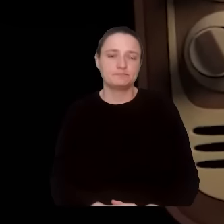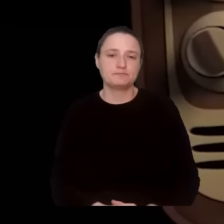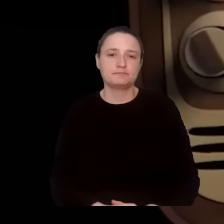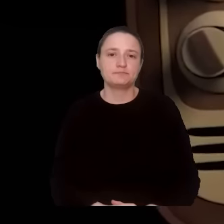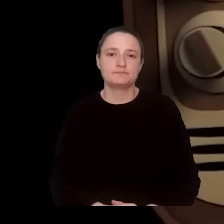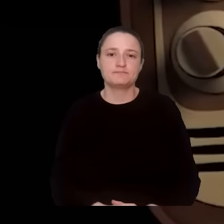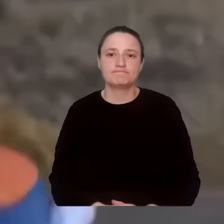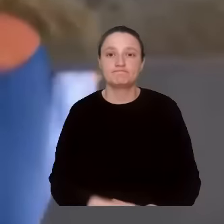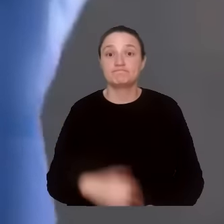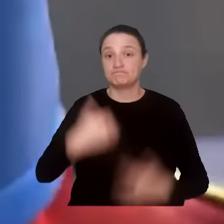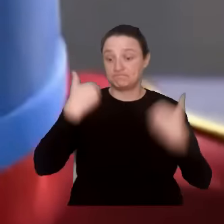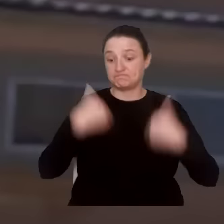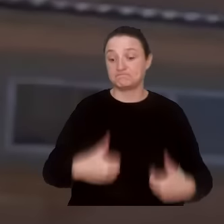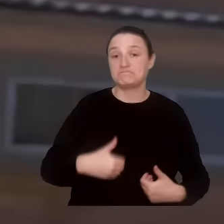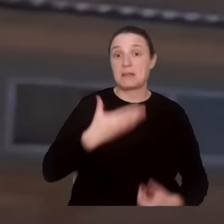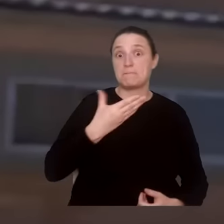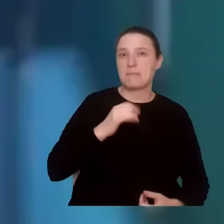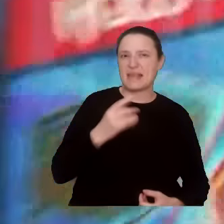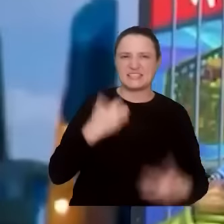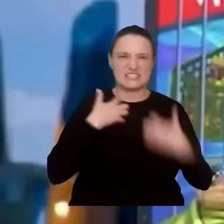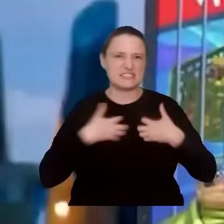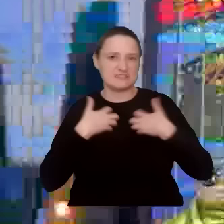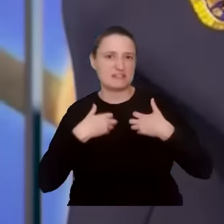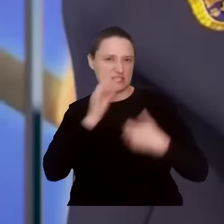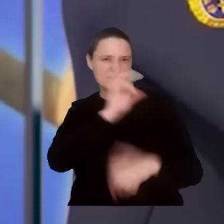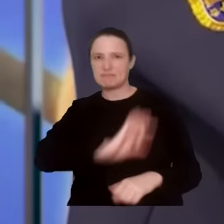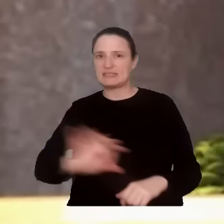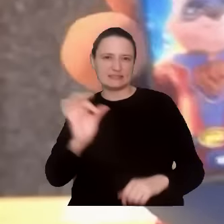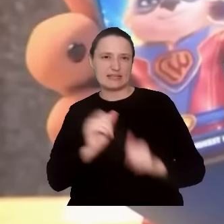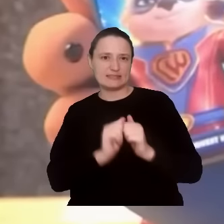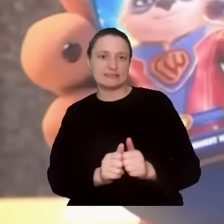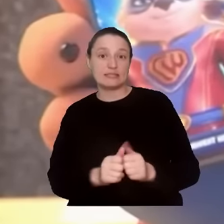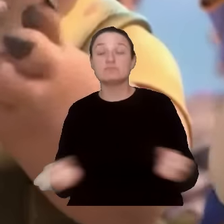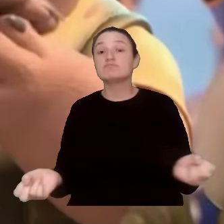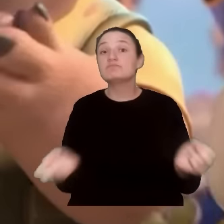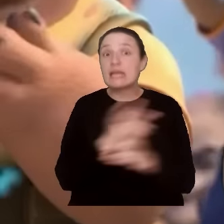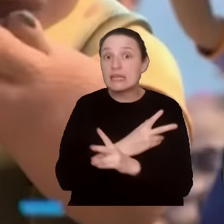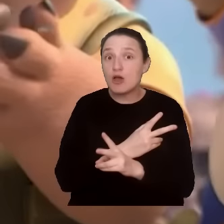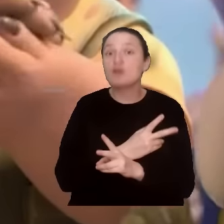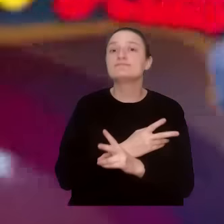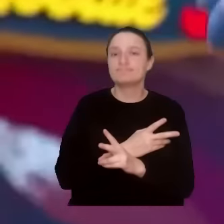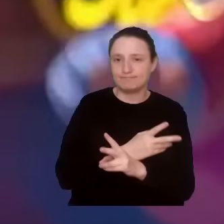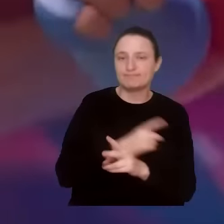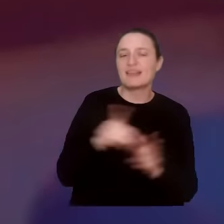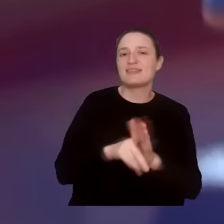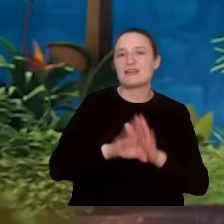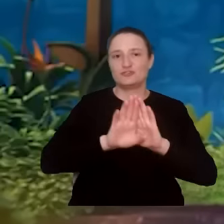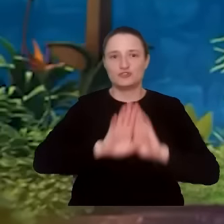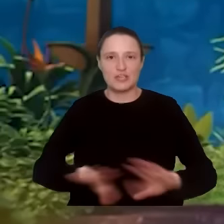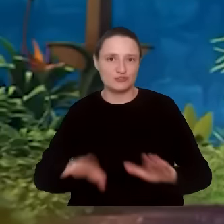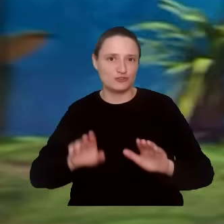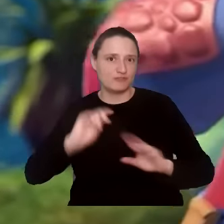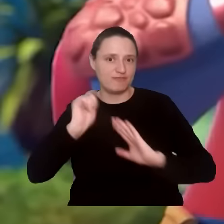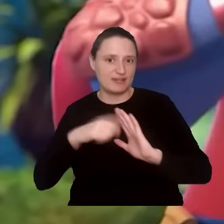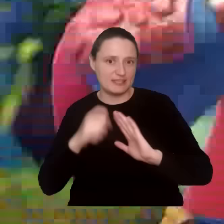Jestem Maggie. Zwierzak do zadań specjalnych. A teraz zapraszamy do kina. Ucieczka ze zwierzę uniwersum to propozycja dla najmłodszych widzów, w której dobro